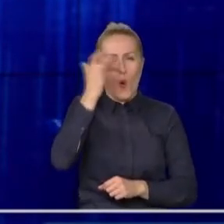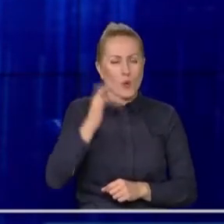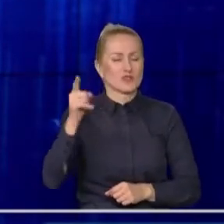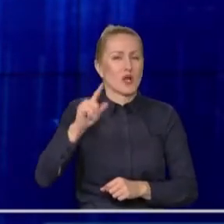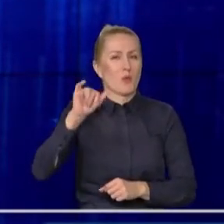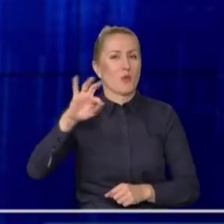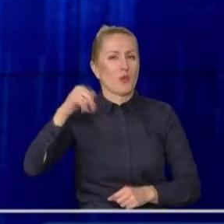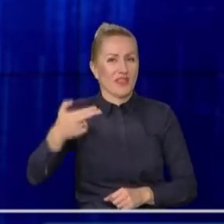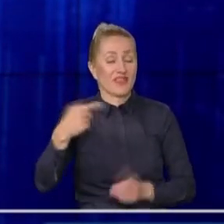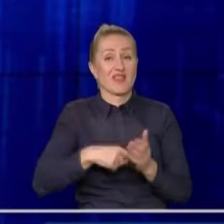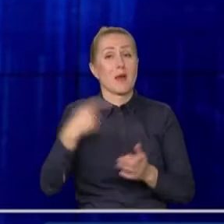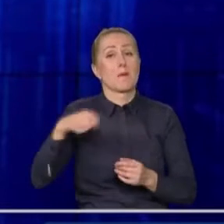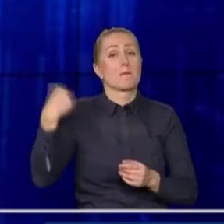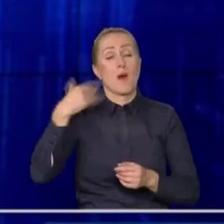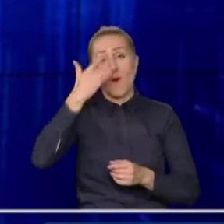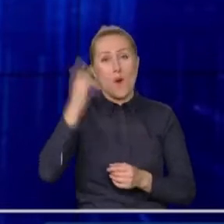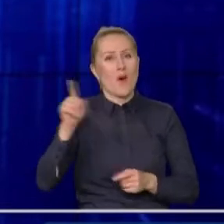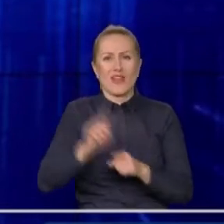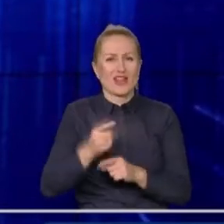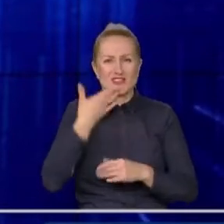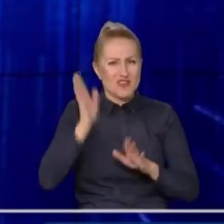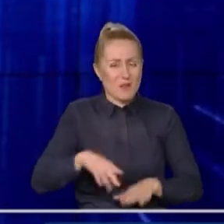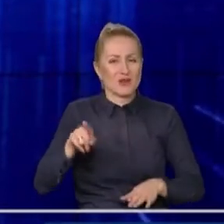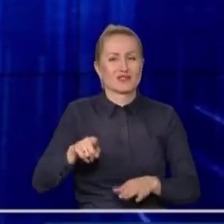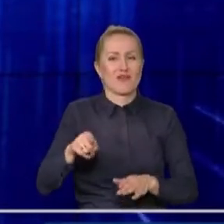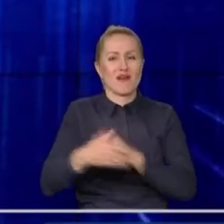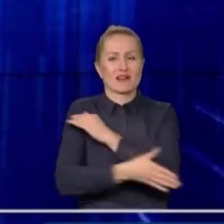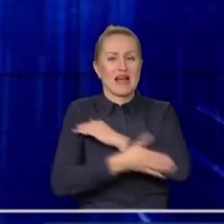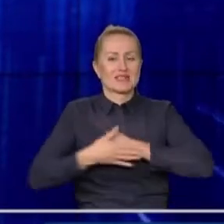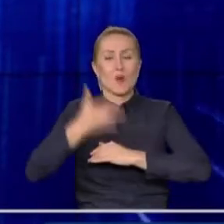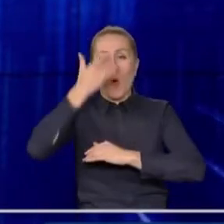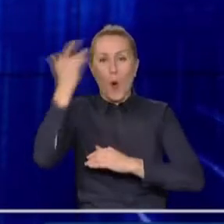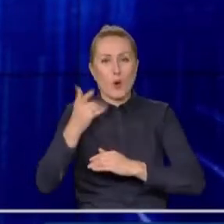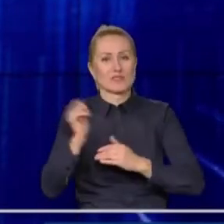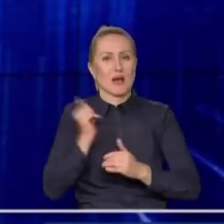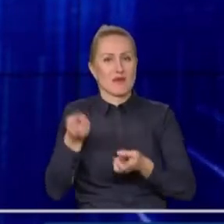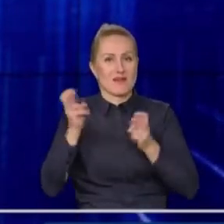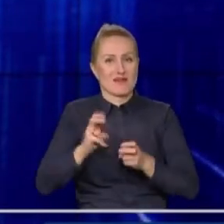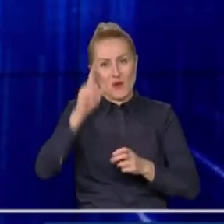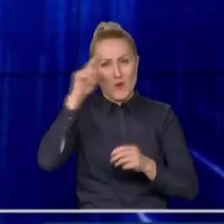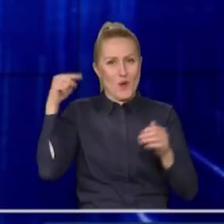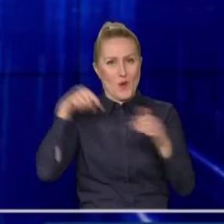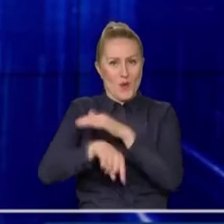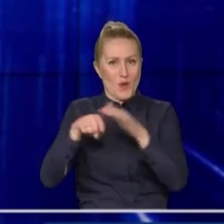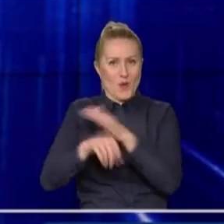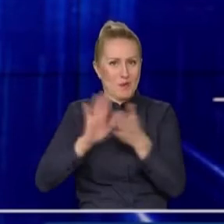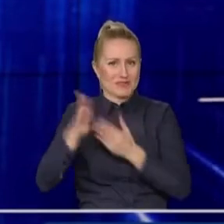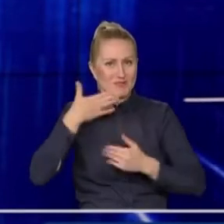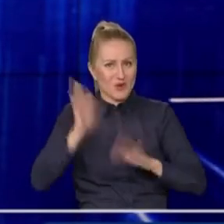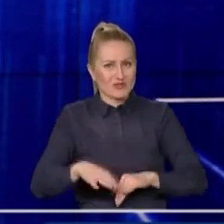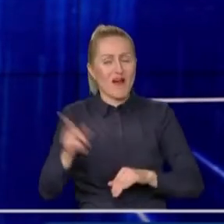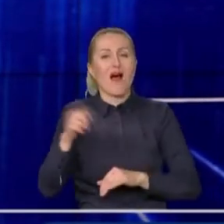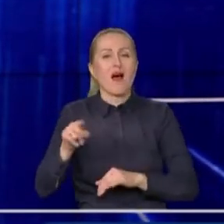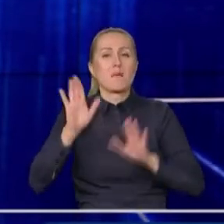mimo wszystko też również wzdłuż granic Rosji na stworzenie tego typu niekontrolowanych kanałów nielegalnej imigracji. On